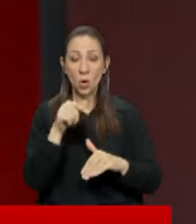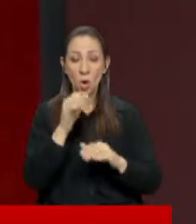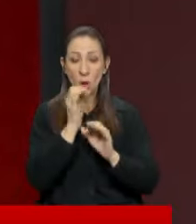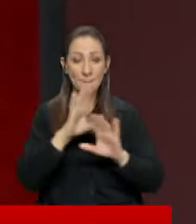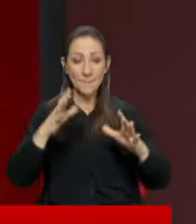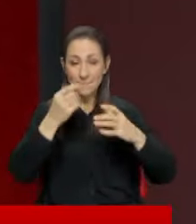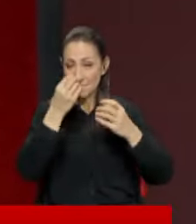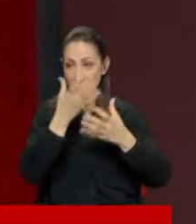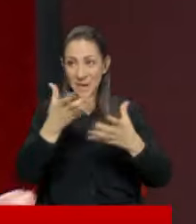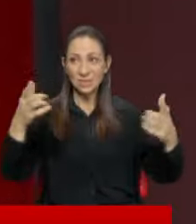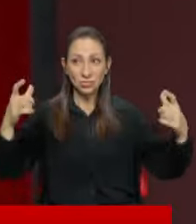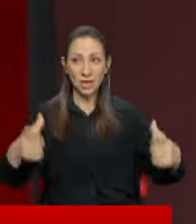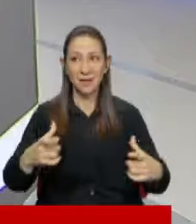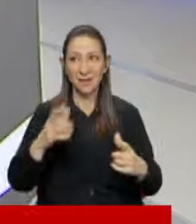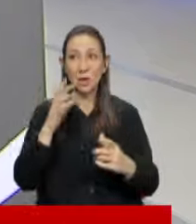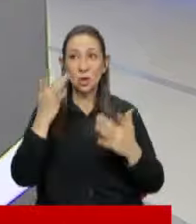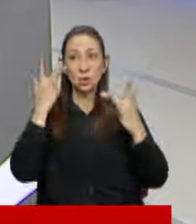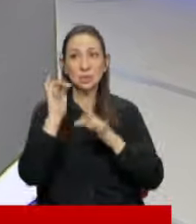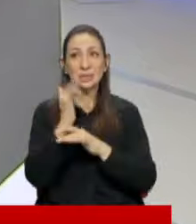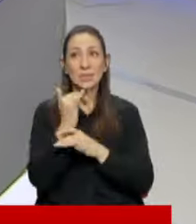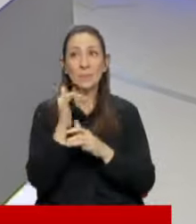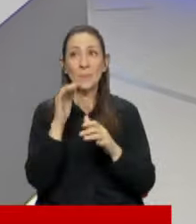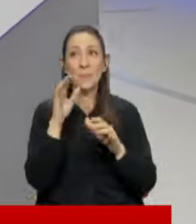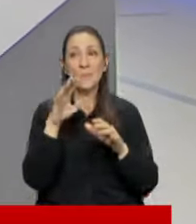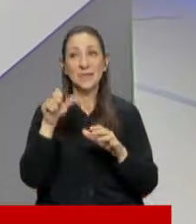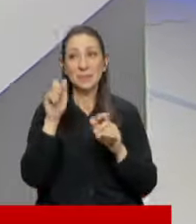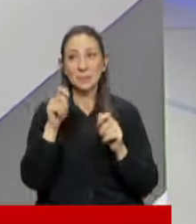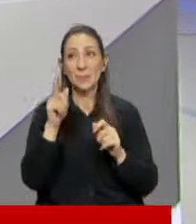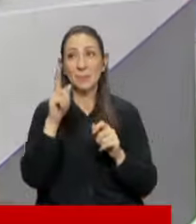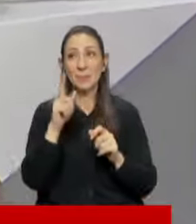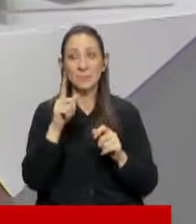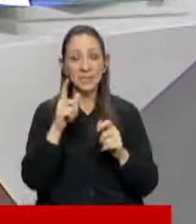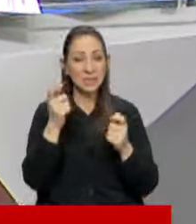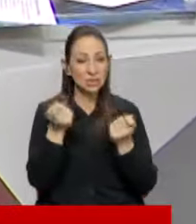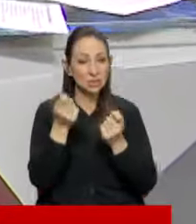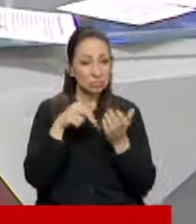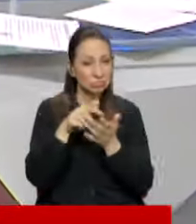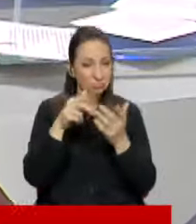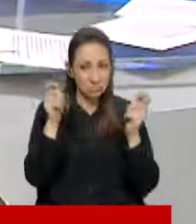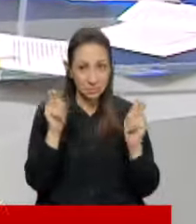olağanüstü parkımızı gezecekler. Kültür ve sanat merkezimizi yapacağız. Bir mezbahane kompleksi yapacağız.